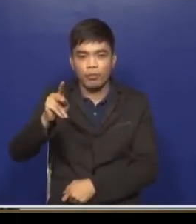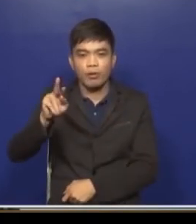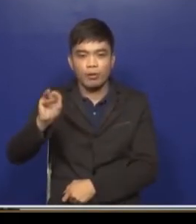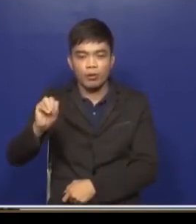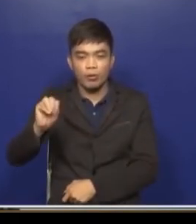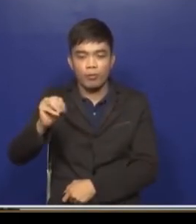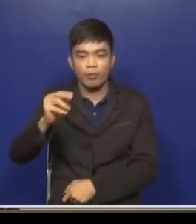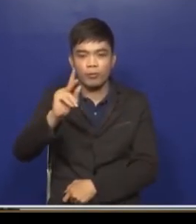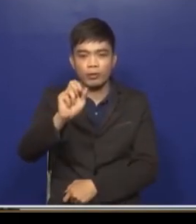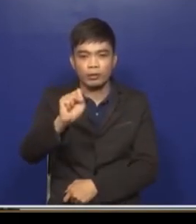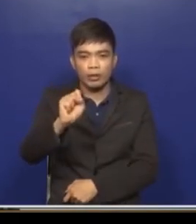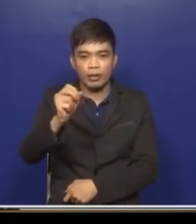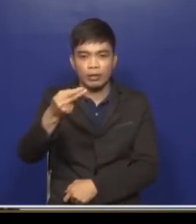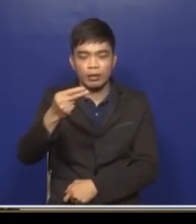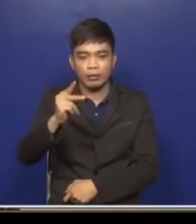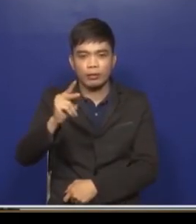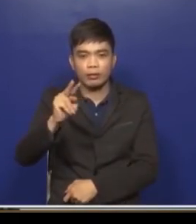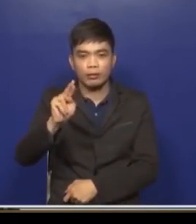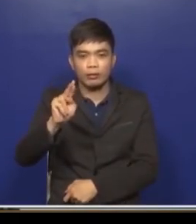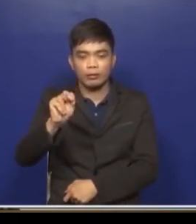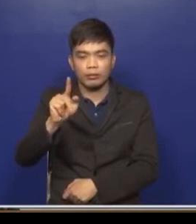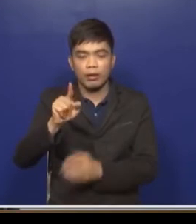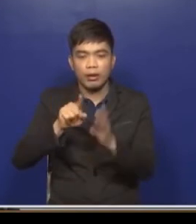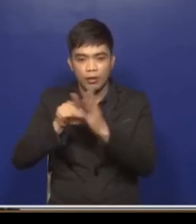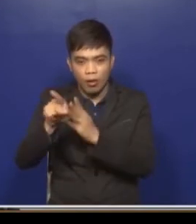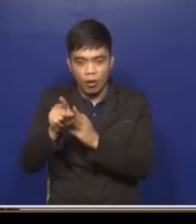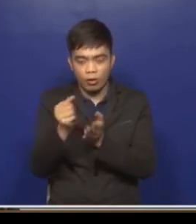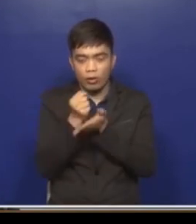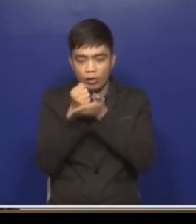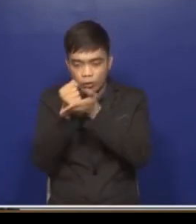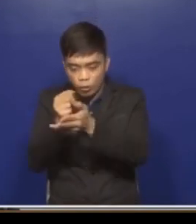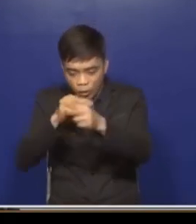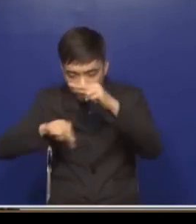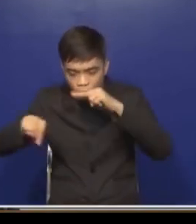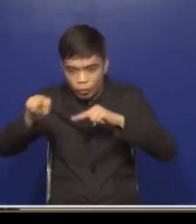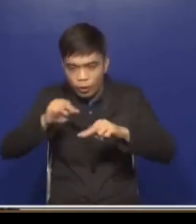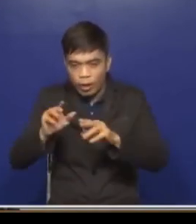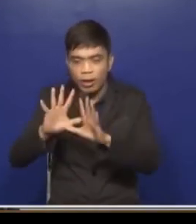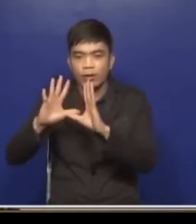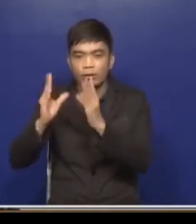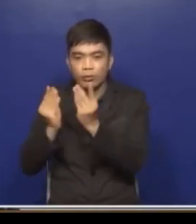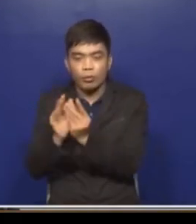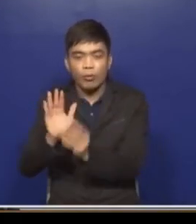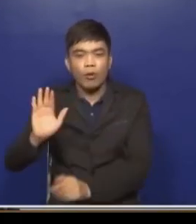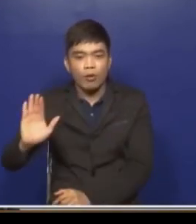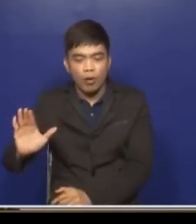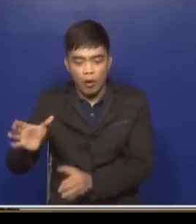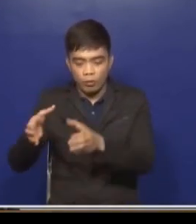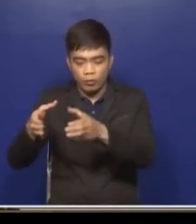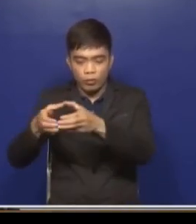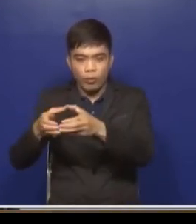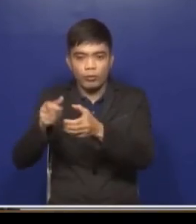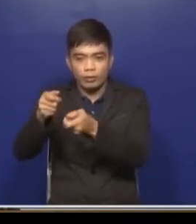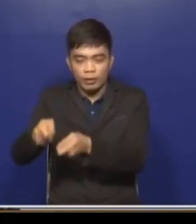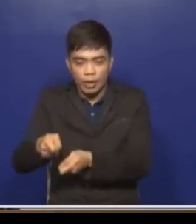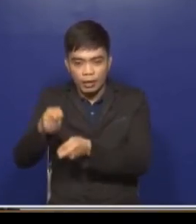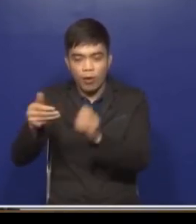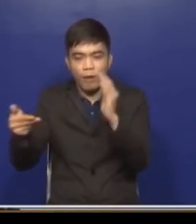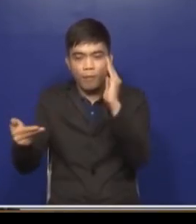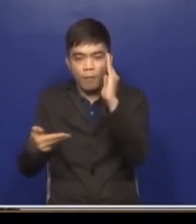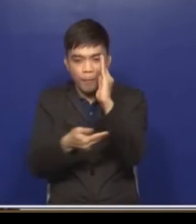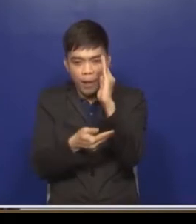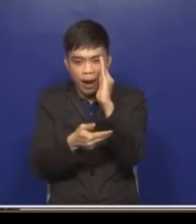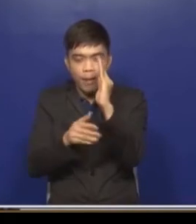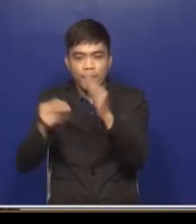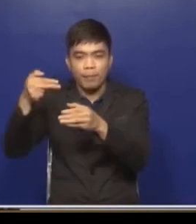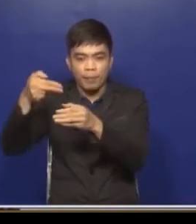แก้ไขชุมรุมสหากรภาน้ capitalism ในจัหดกระบีที่ปสู่ปัหาอย่างเล่งดวนใน